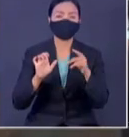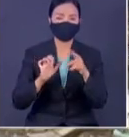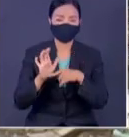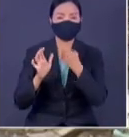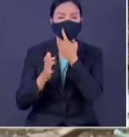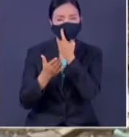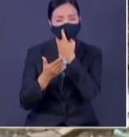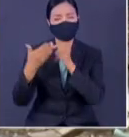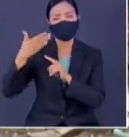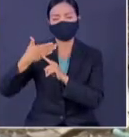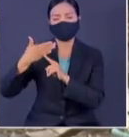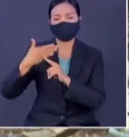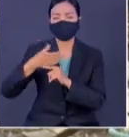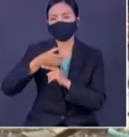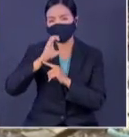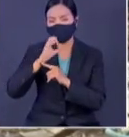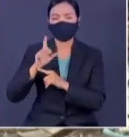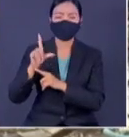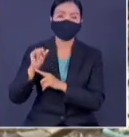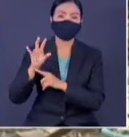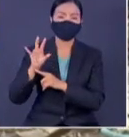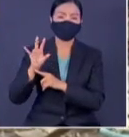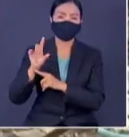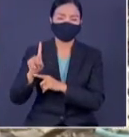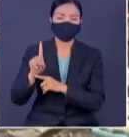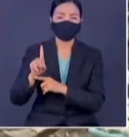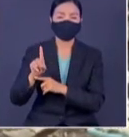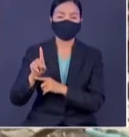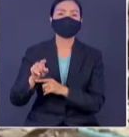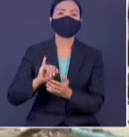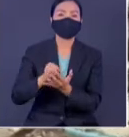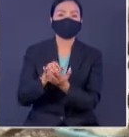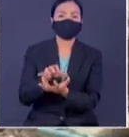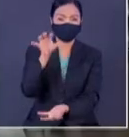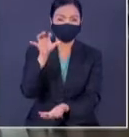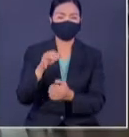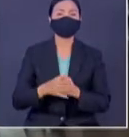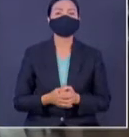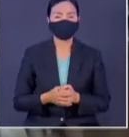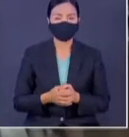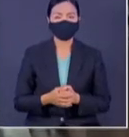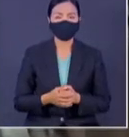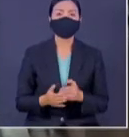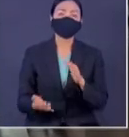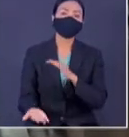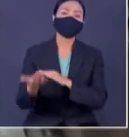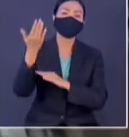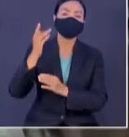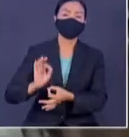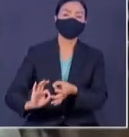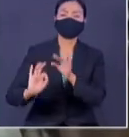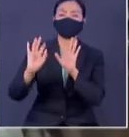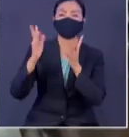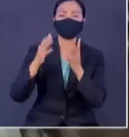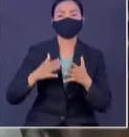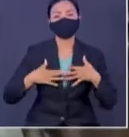แก้ว21บางพลีสมุทรปราการครับไม่มีการประทุของเพลิงตั้งแต่ช่วงเช้าแล้วนะครับทำให้หลายฝ่ายเนี่ยเริ่มคลายความกังวลใ